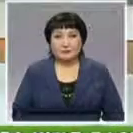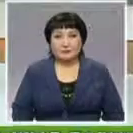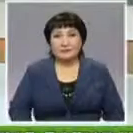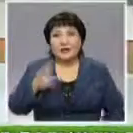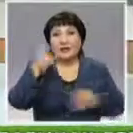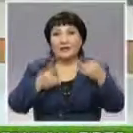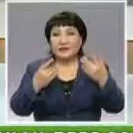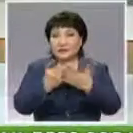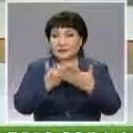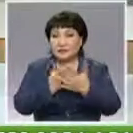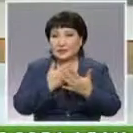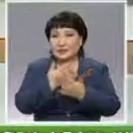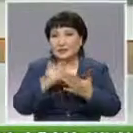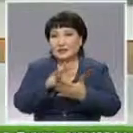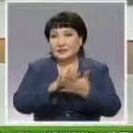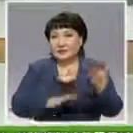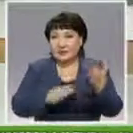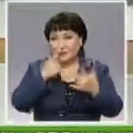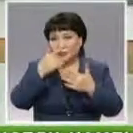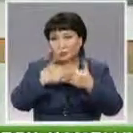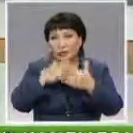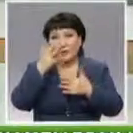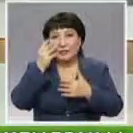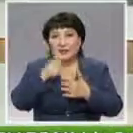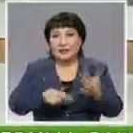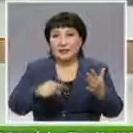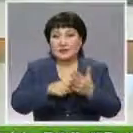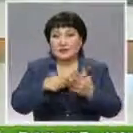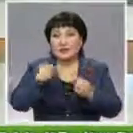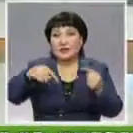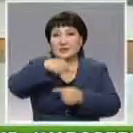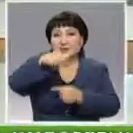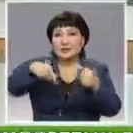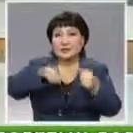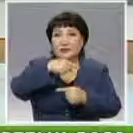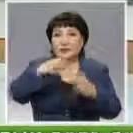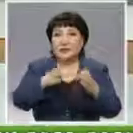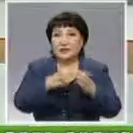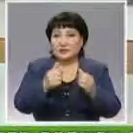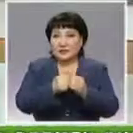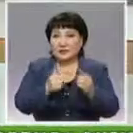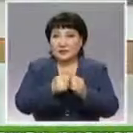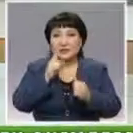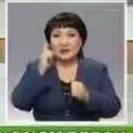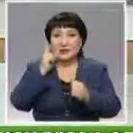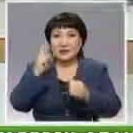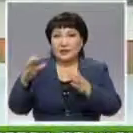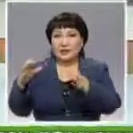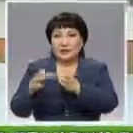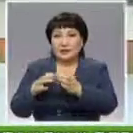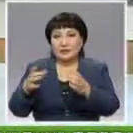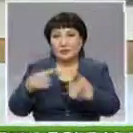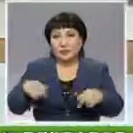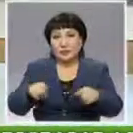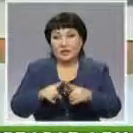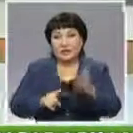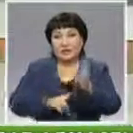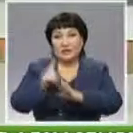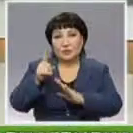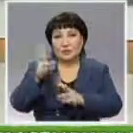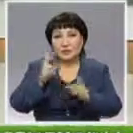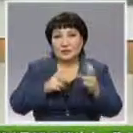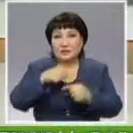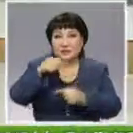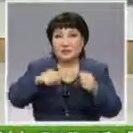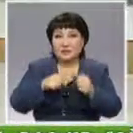Эфирде жаңалықтар біз жалғастырамыз. Жуырда Алматы қаласы кәсіпкерлер палатасының жанынан жастар ғана тұғырылмақ. Бастауыш кәсіпкерлердің басын